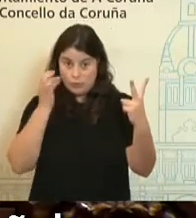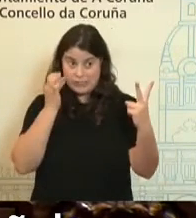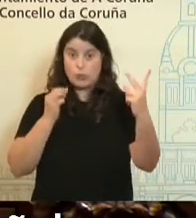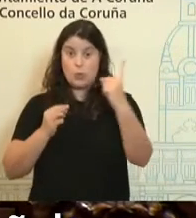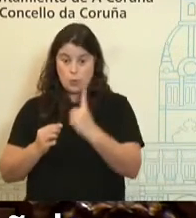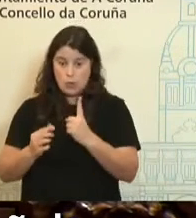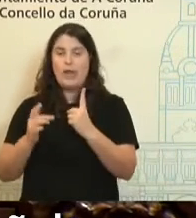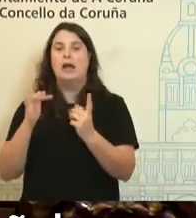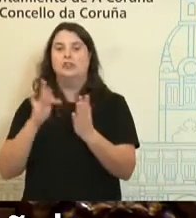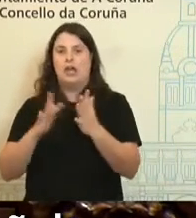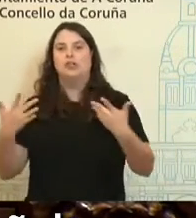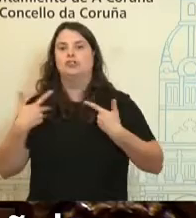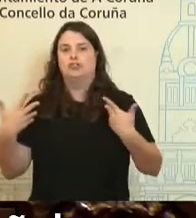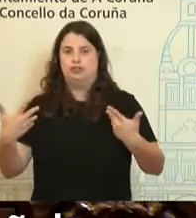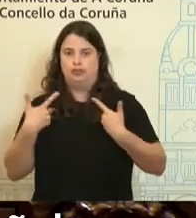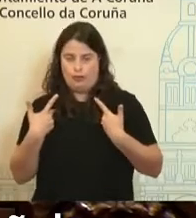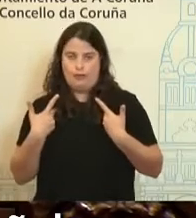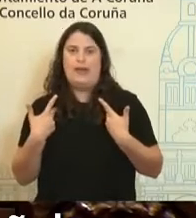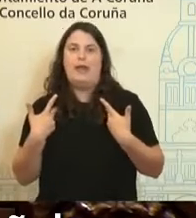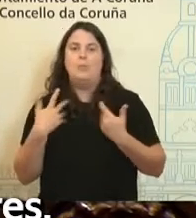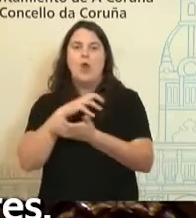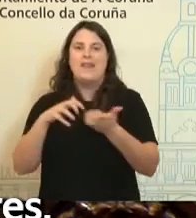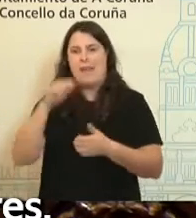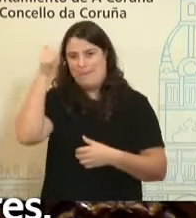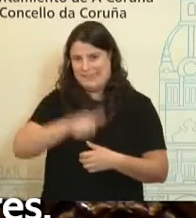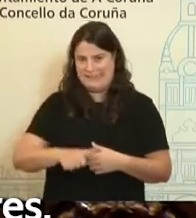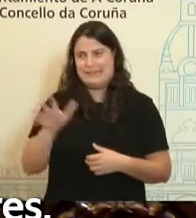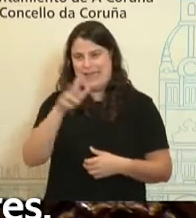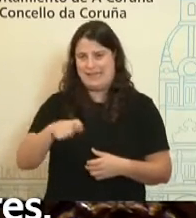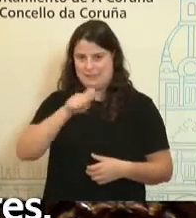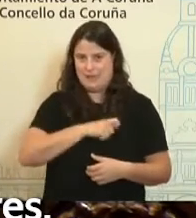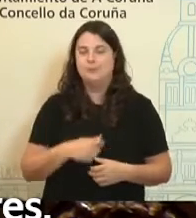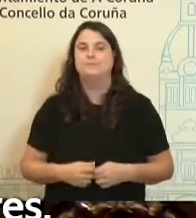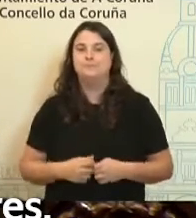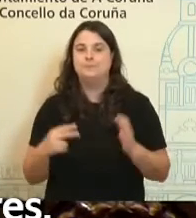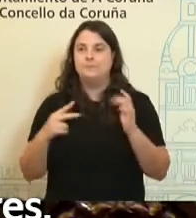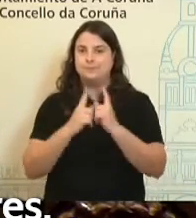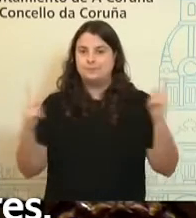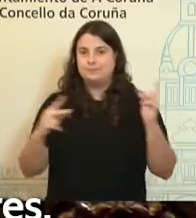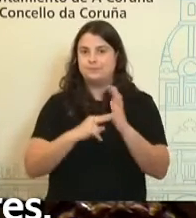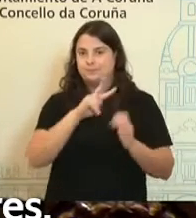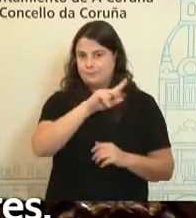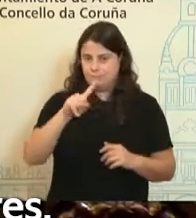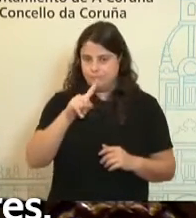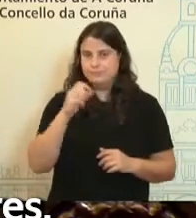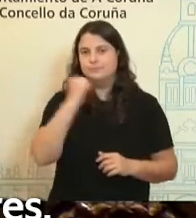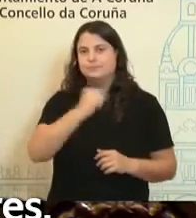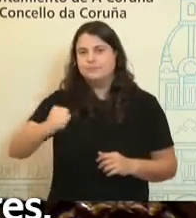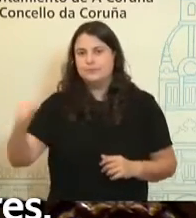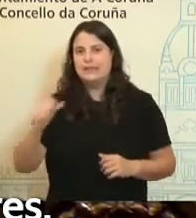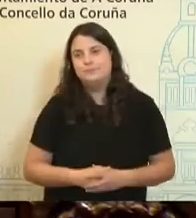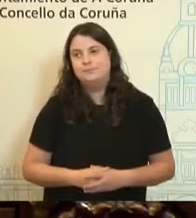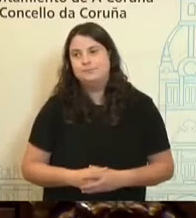sufriu violencia machista no Estado español. Durante o ano 2021 foron asasinadas